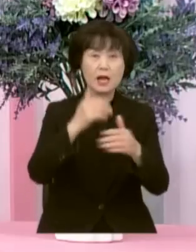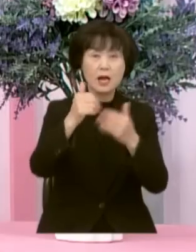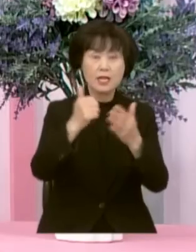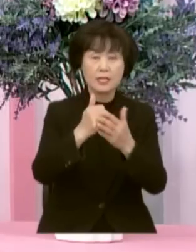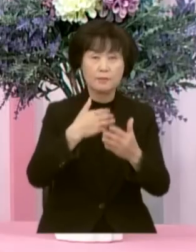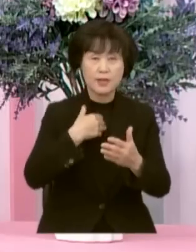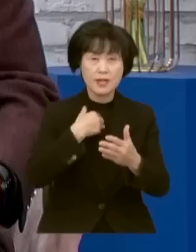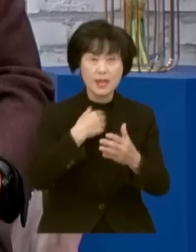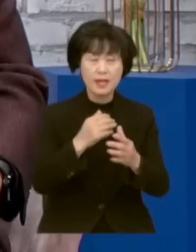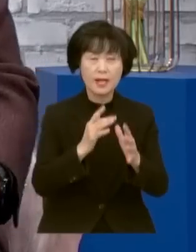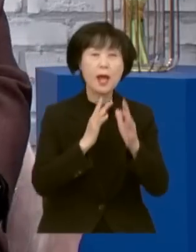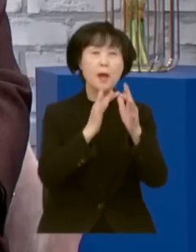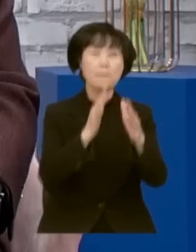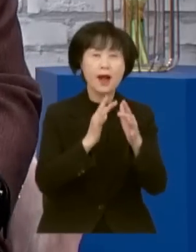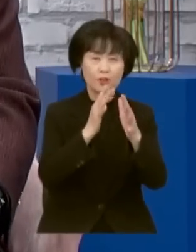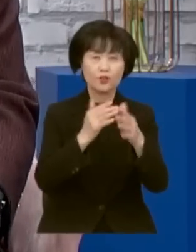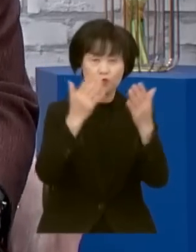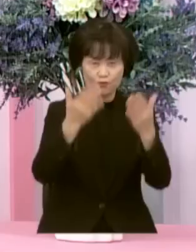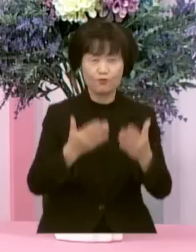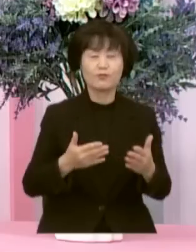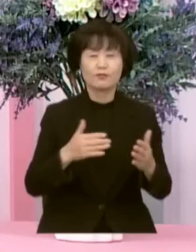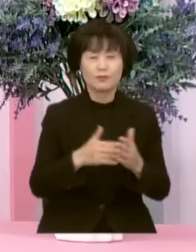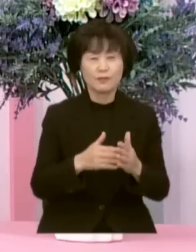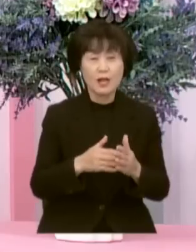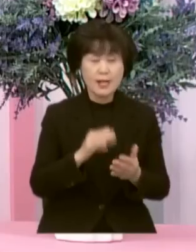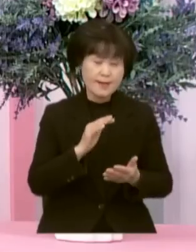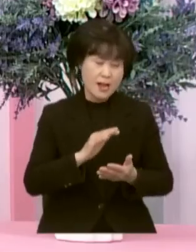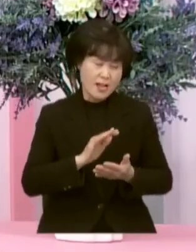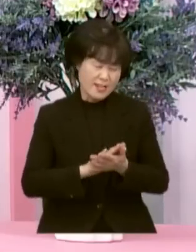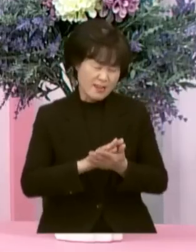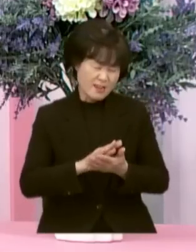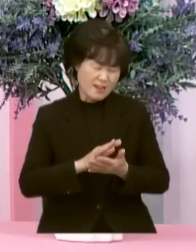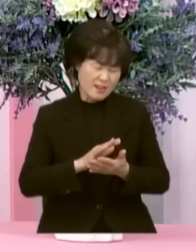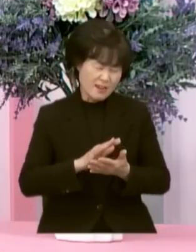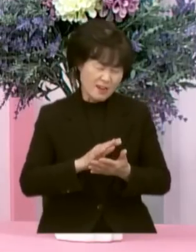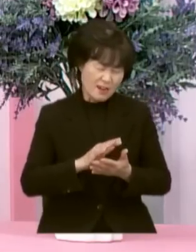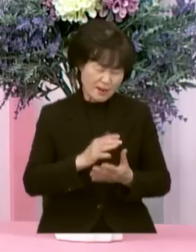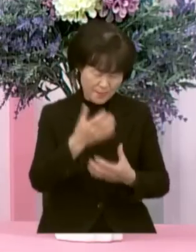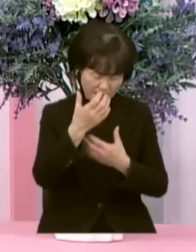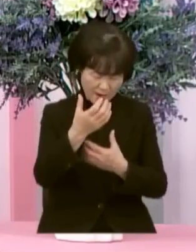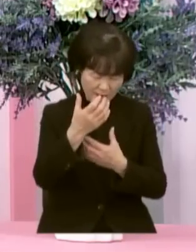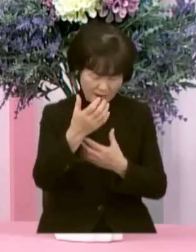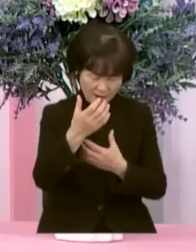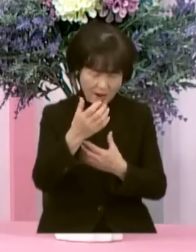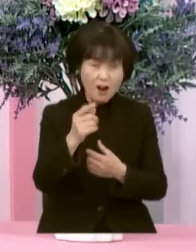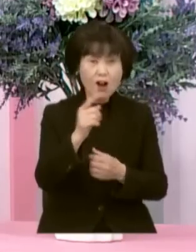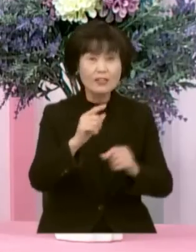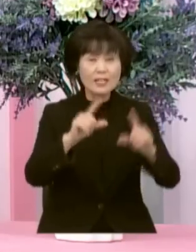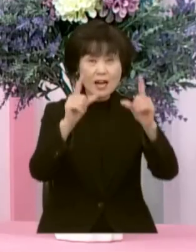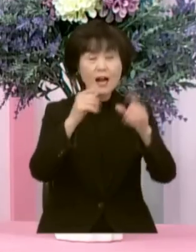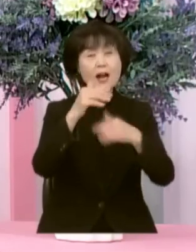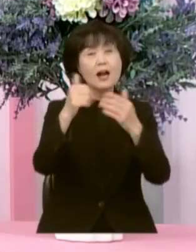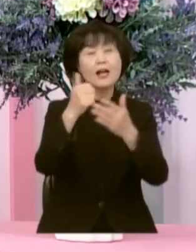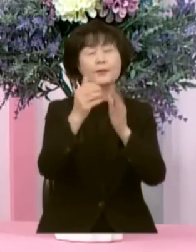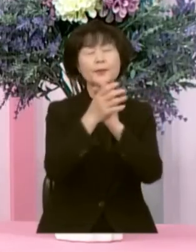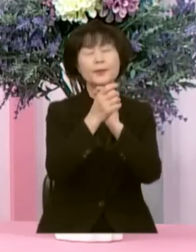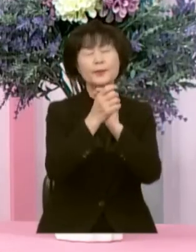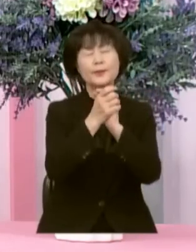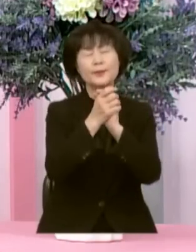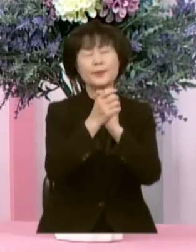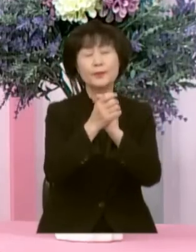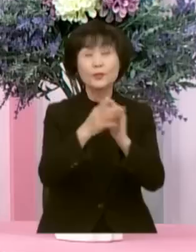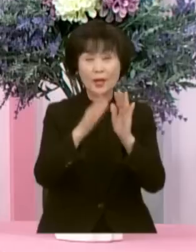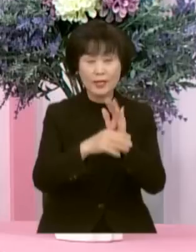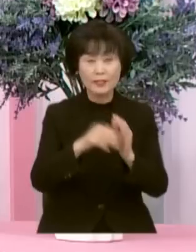방언도 주셨어요. 네. 그리고 너무 뜨거운 어느 날 순수하게 막 이렇게 하나님 앞에 구하니까 하나님께서